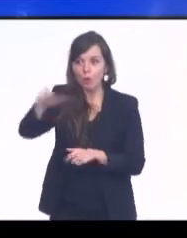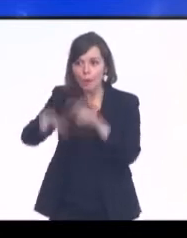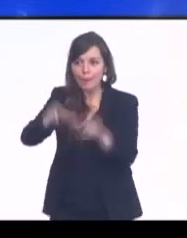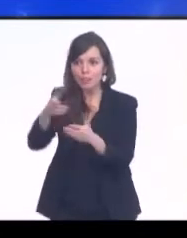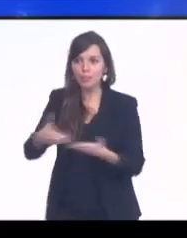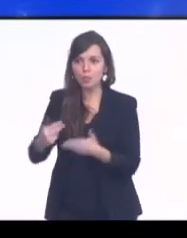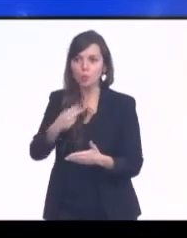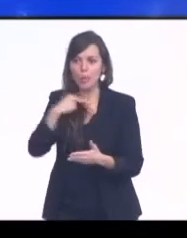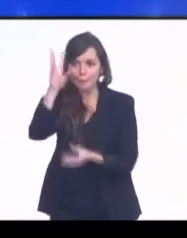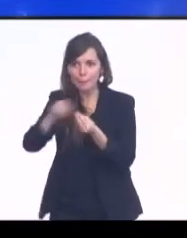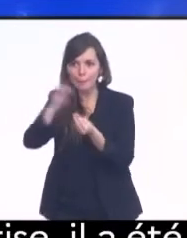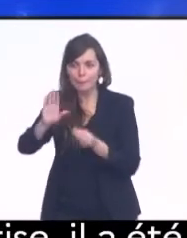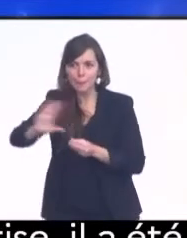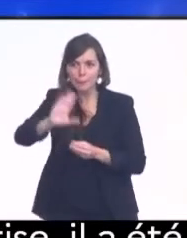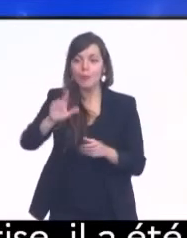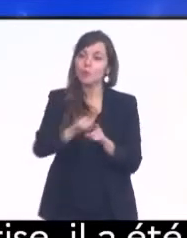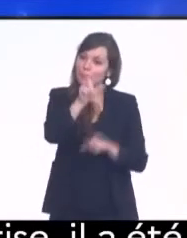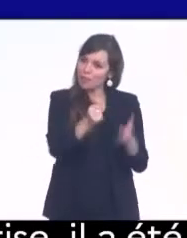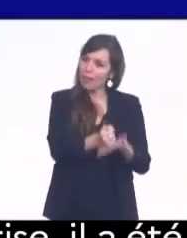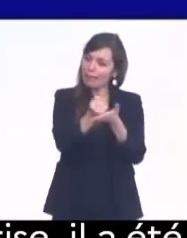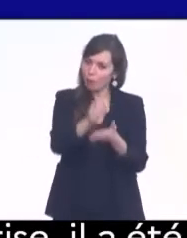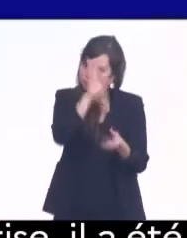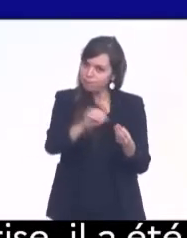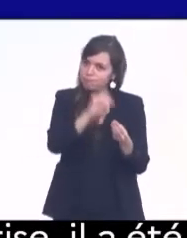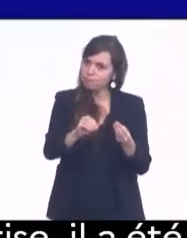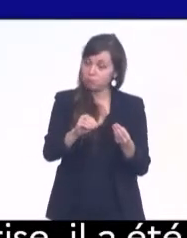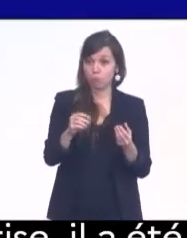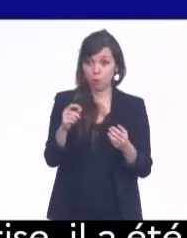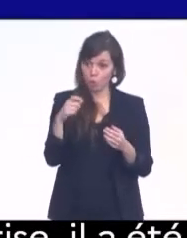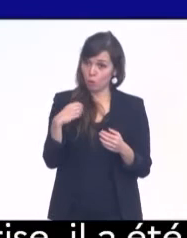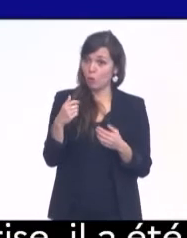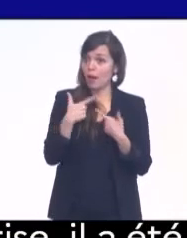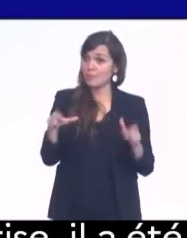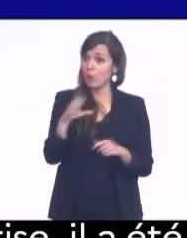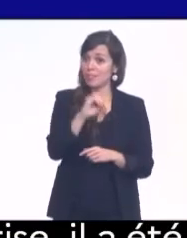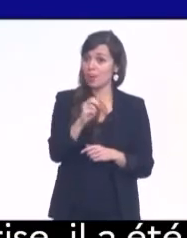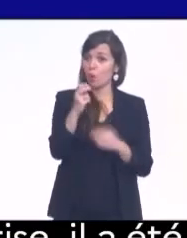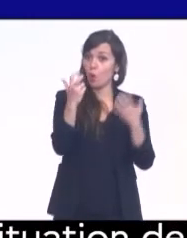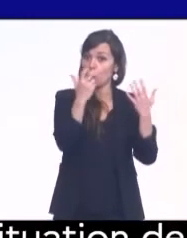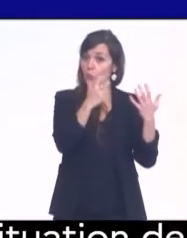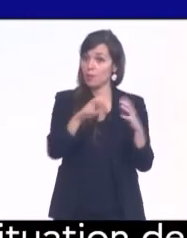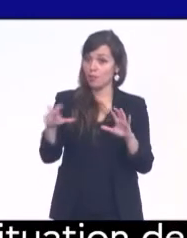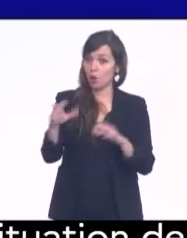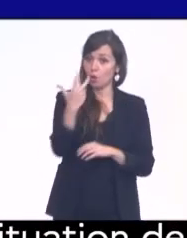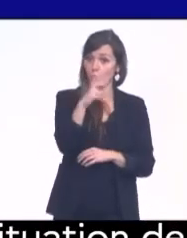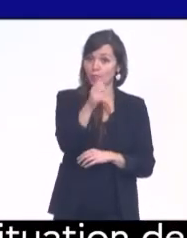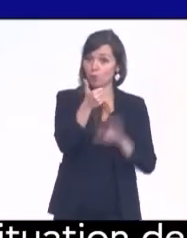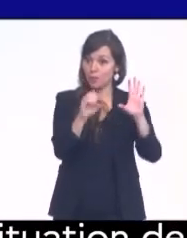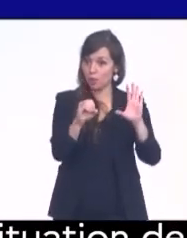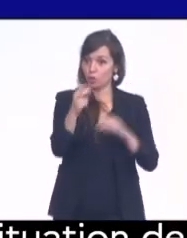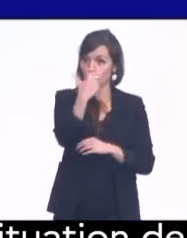situation de handicap et leurs aidants. Il est disponible sur tous les territoires au 0800 360,